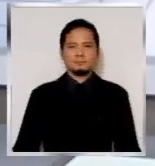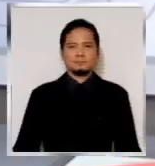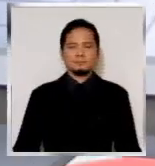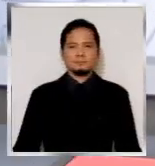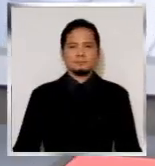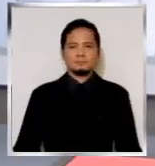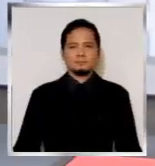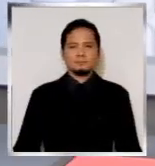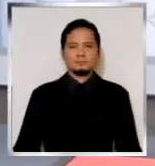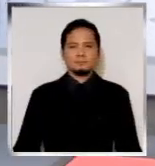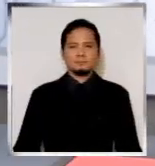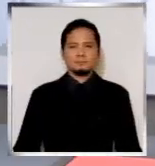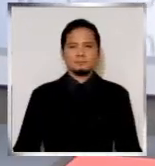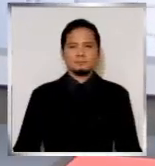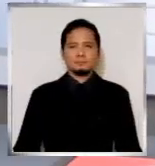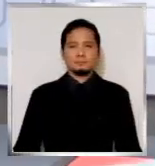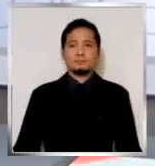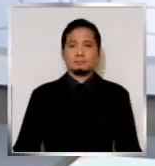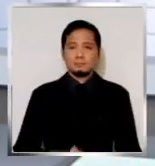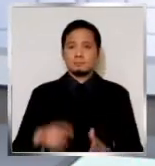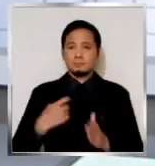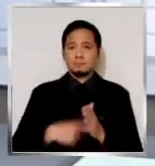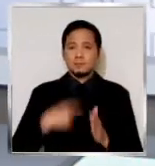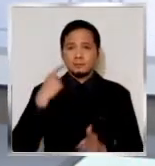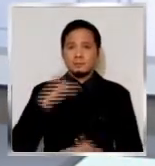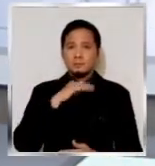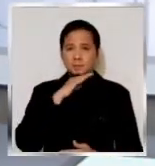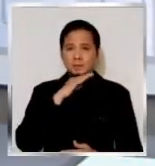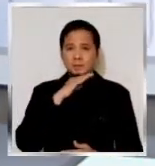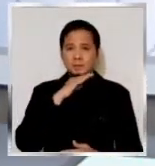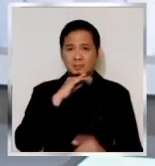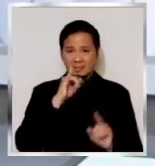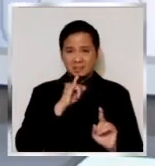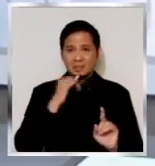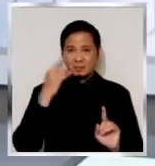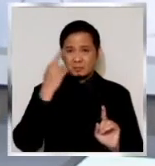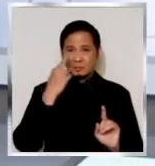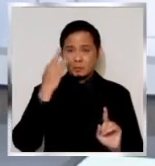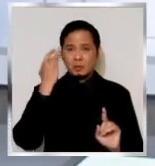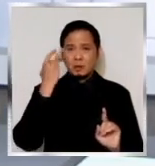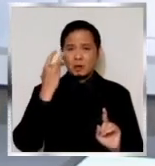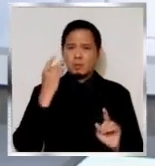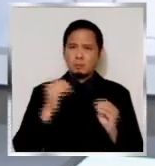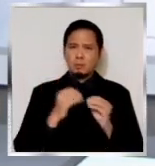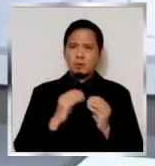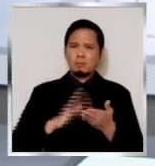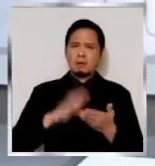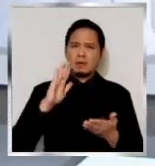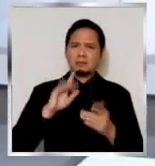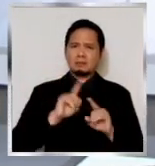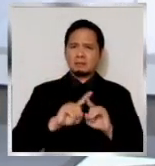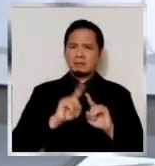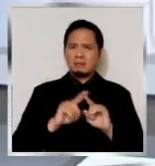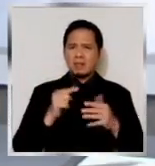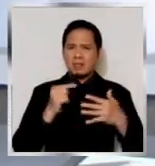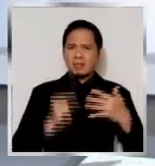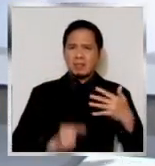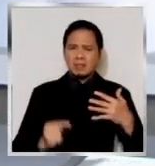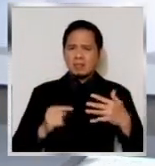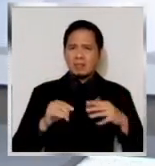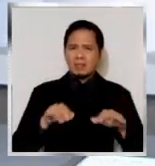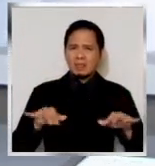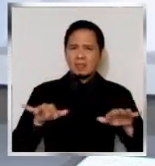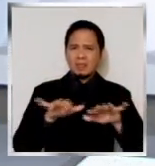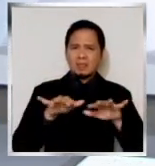Presyo ng baboy ang isa sa mga pangunahing dahilan ng pinakamabilis sa pagmahal ng mga bilihin sa nakalipas na mahigit